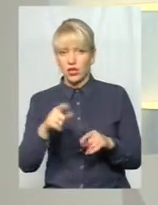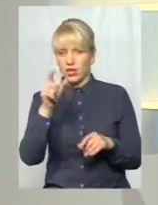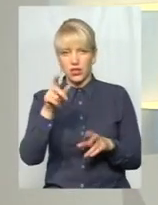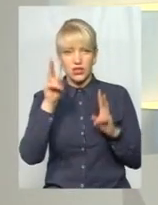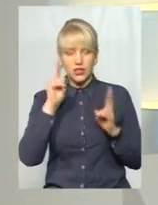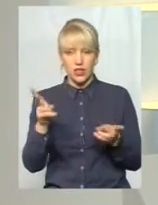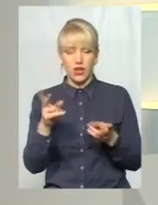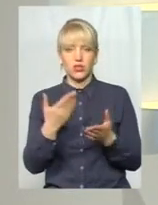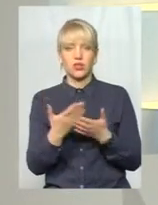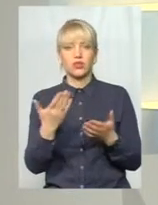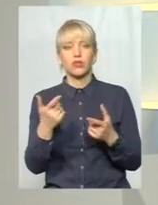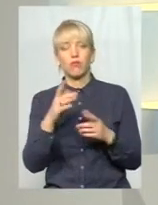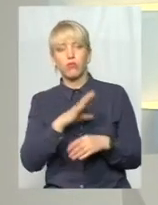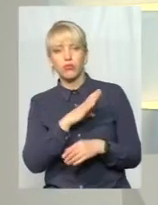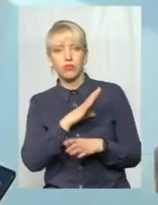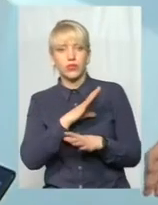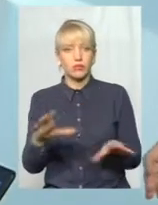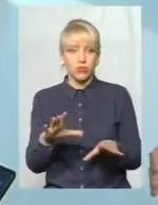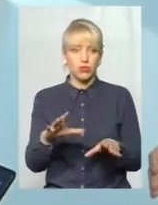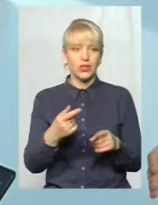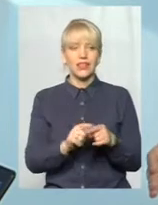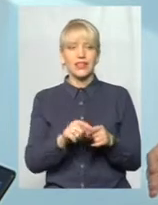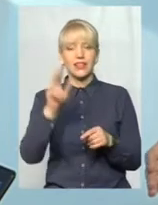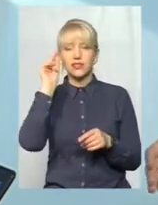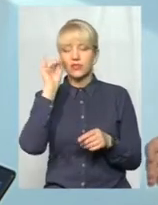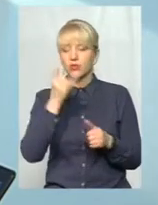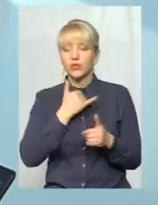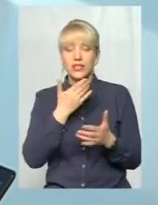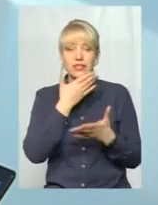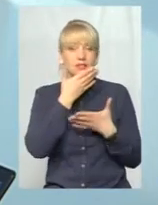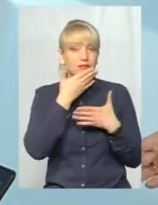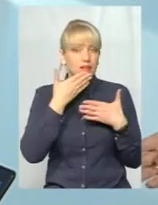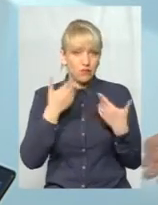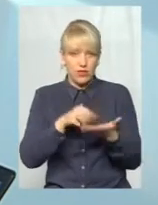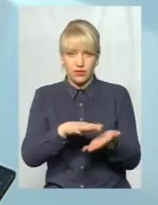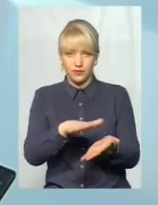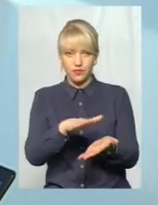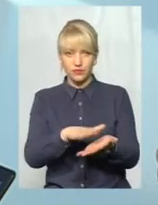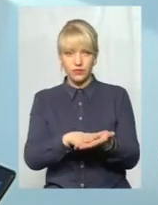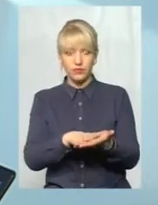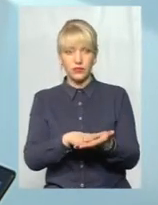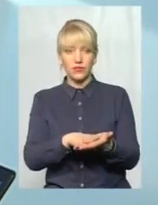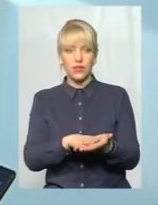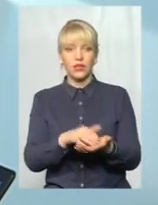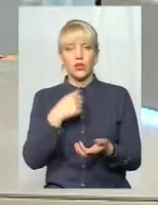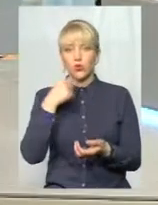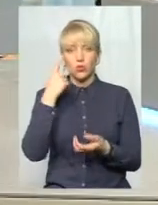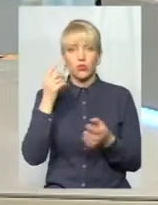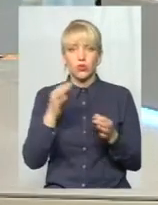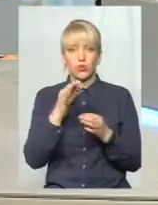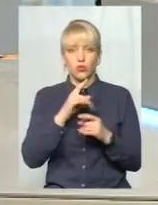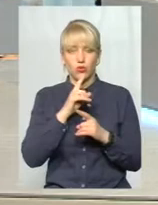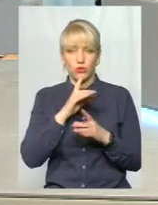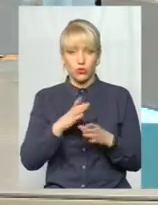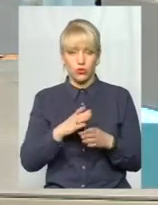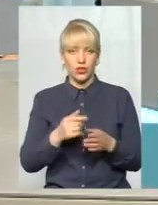в якийсь період він міг бути. Тому ця цифра взагалі в нас ніде не ідентифікована, і вона ніколи, я так думаю, що не буде ідентифікована. Якщо